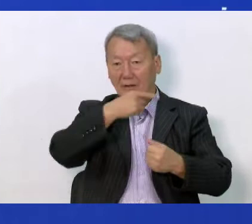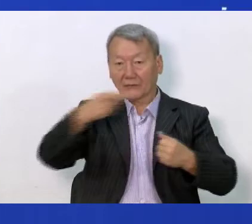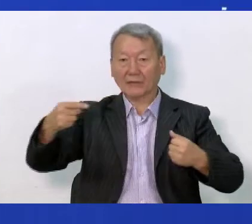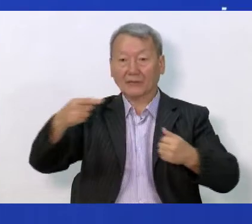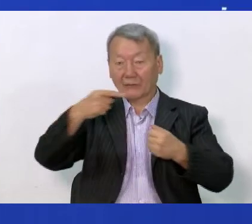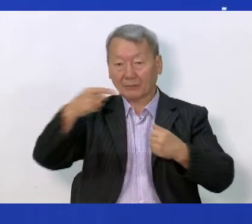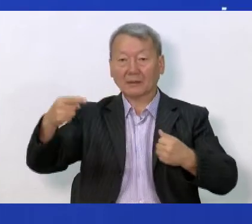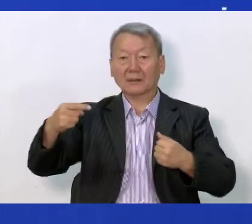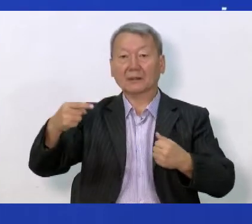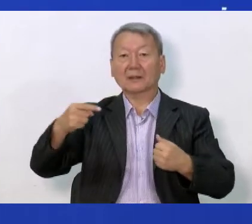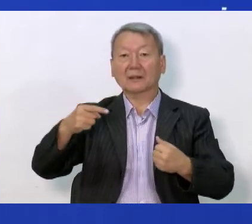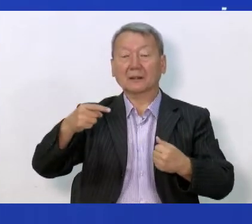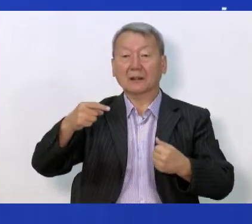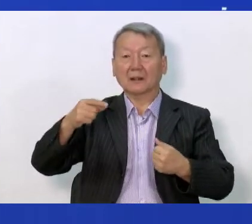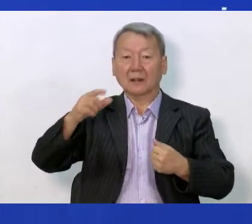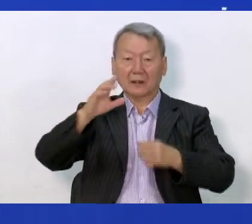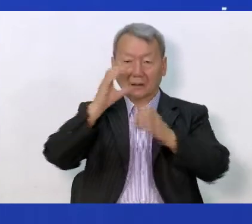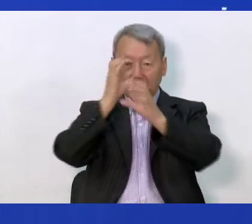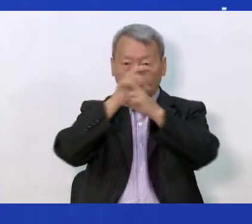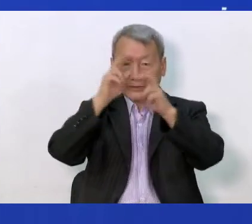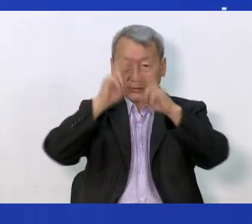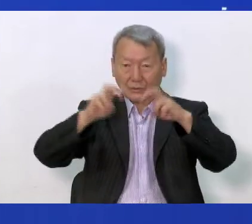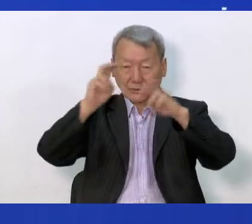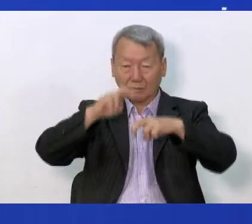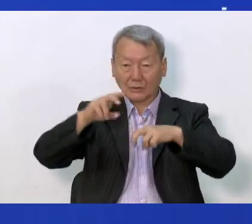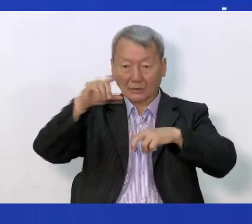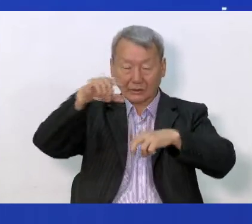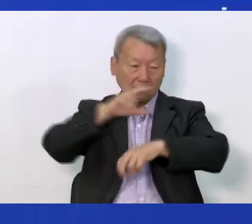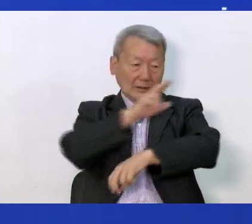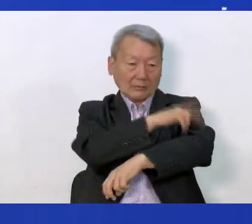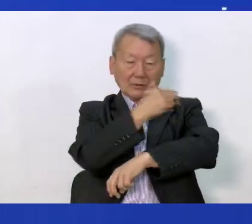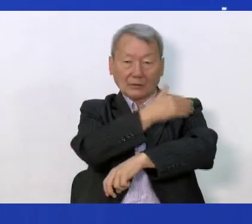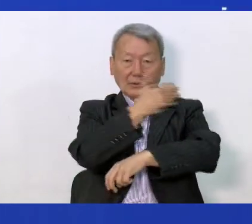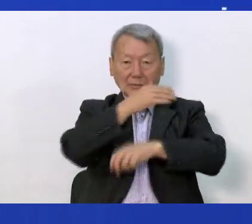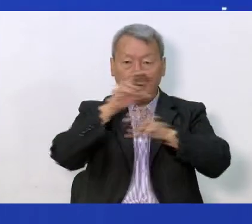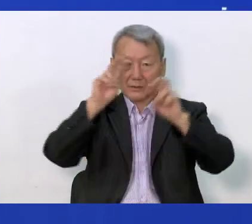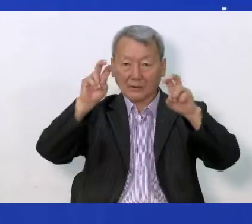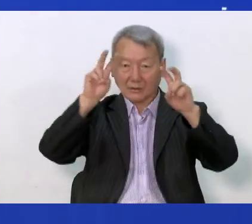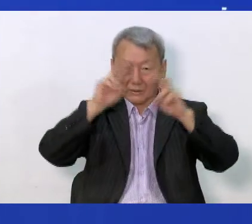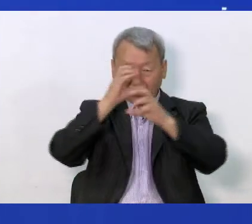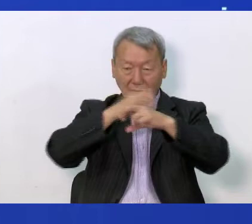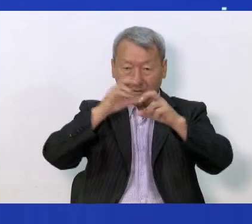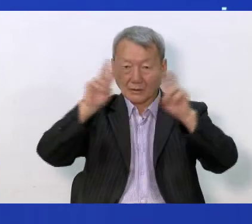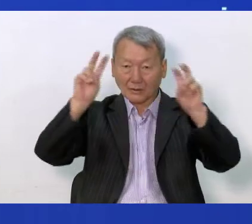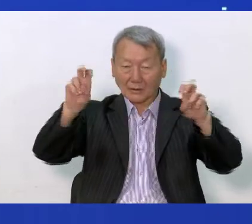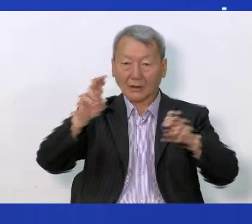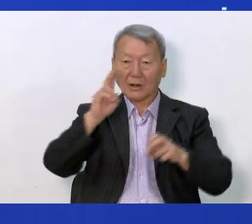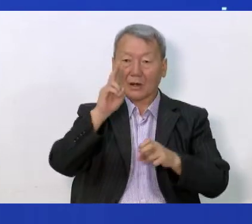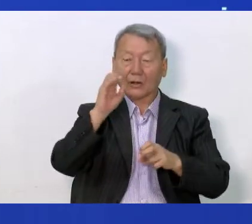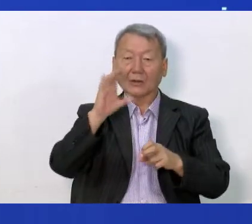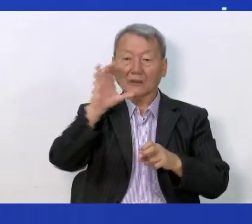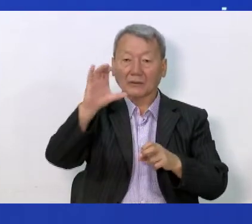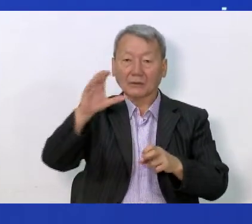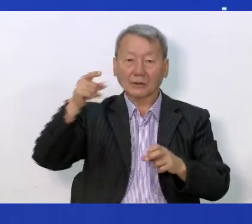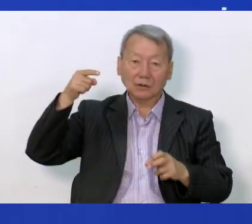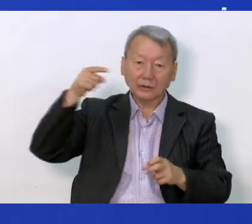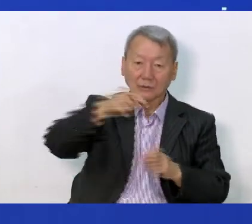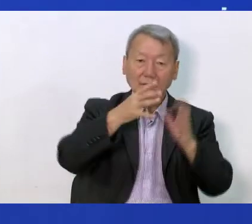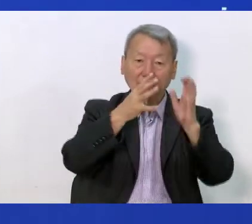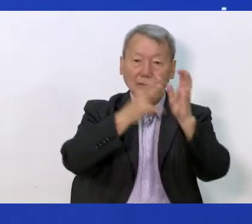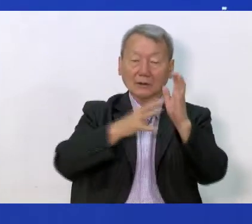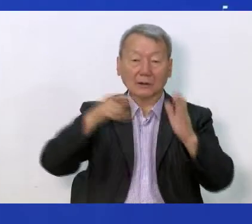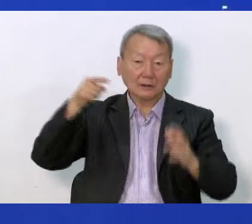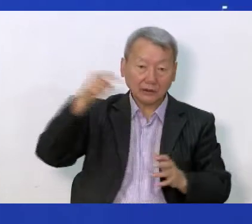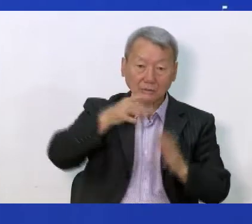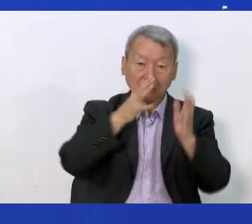выписано с лабораторно подтвержденным и клинико-эпидемиологически подтвержденным диагнозом COVID-19